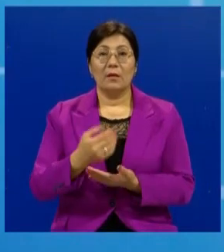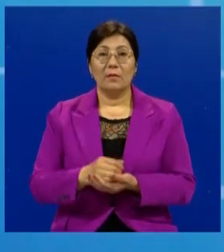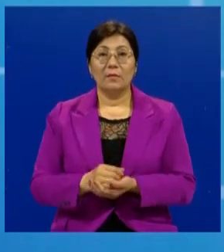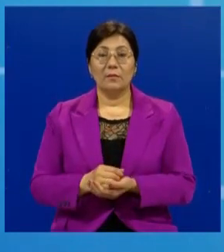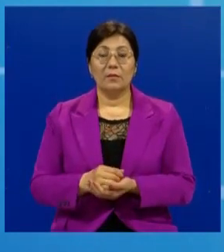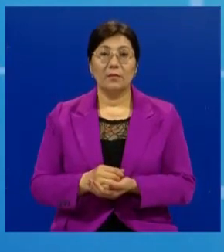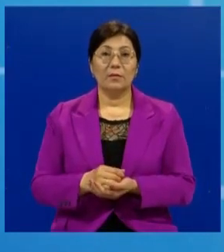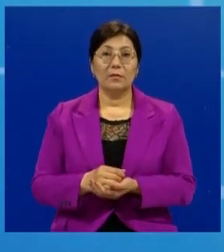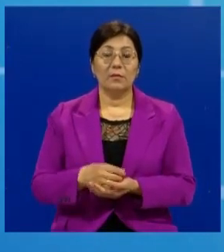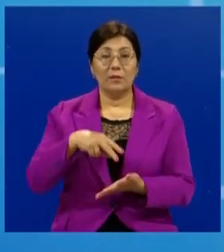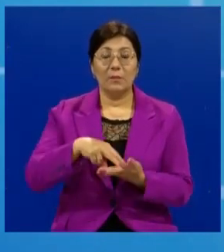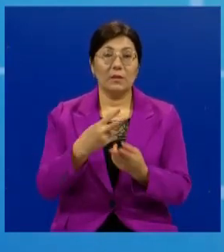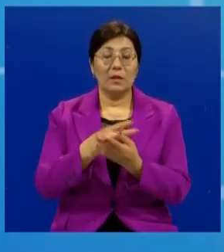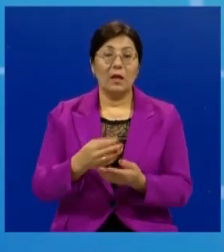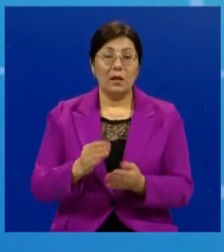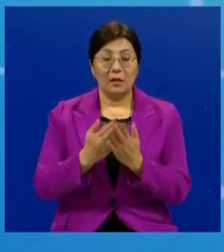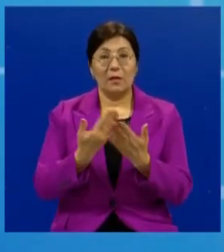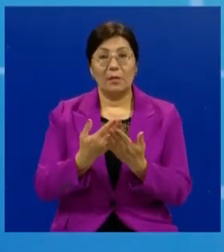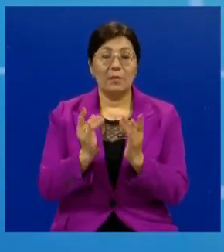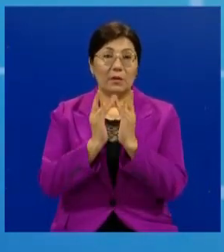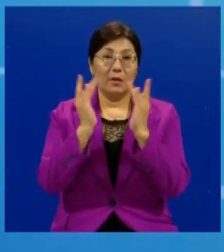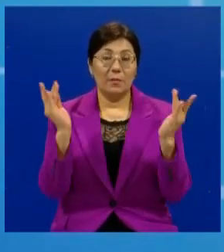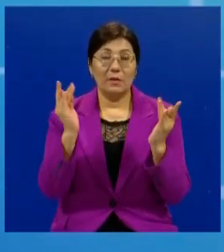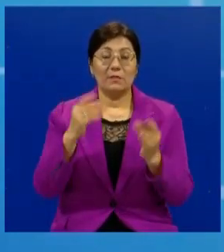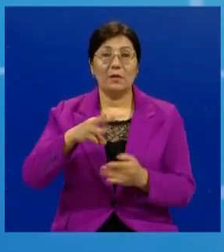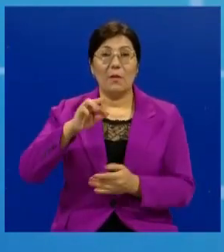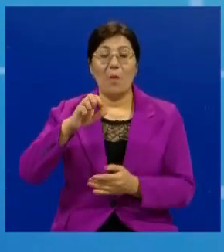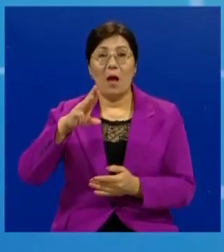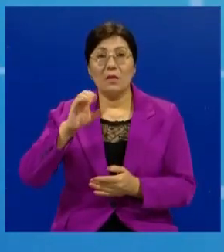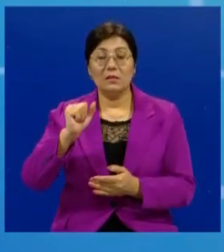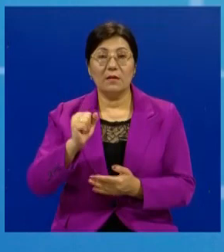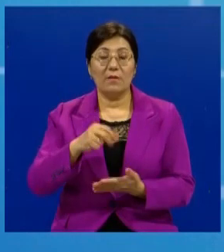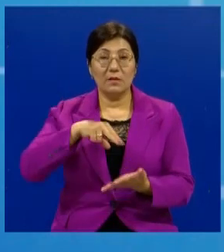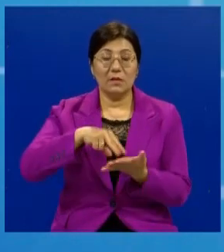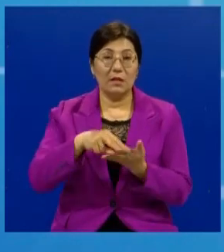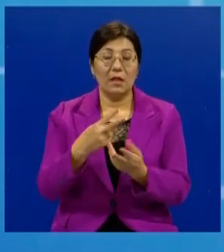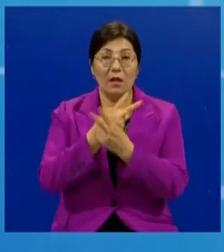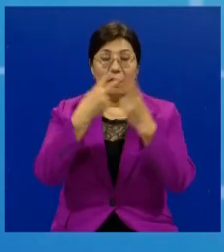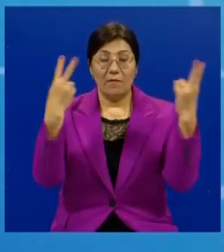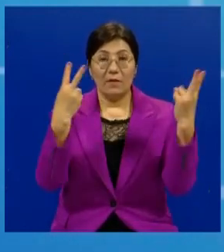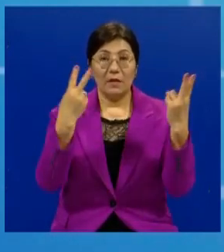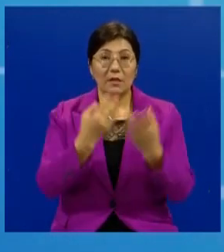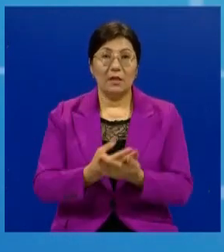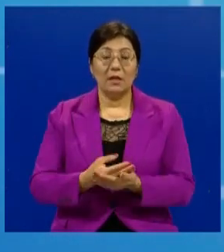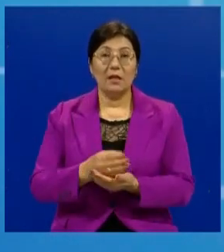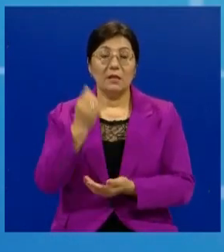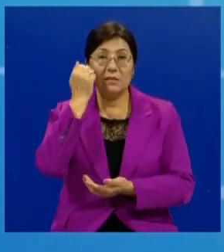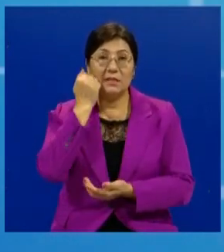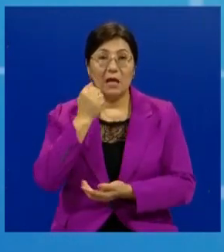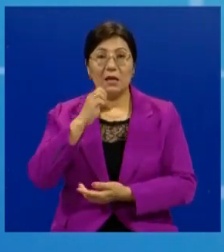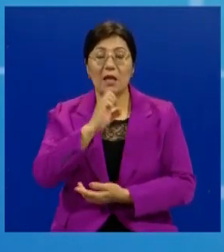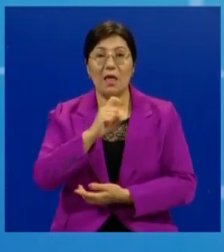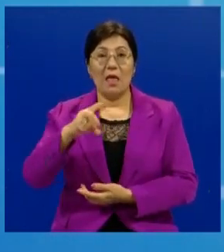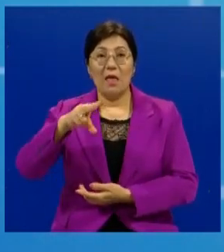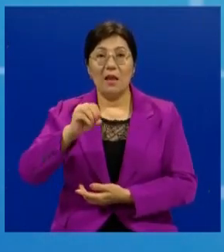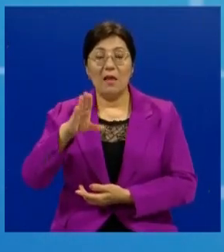то видно сторону этого большого старого первого элеватора. Его